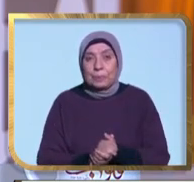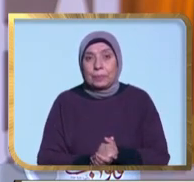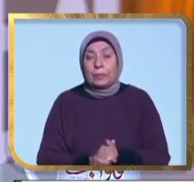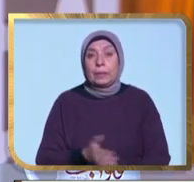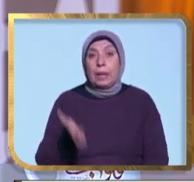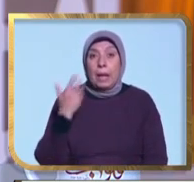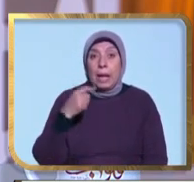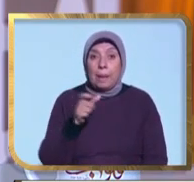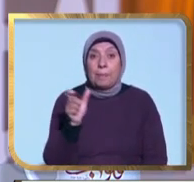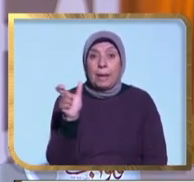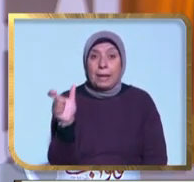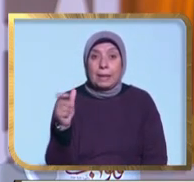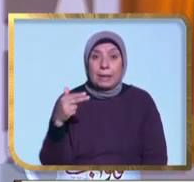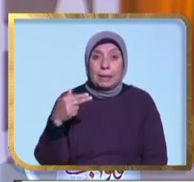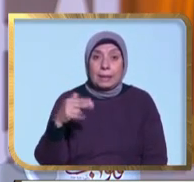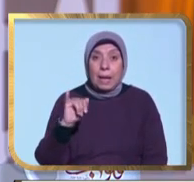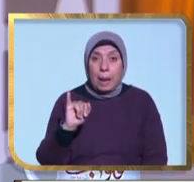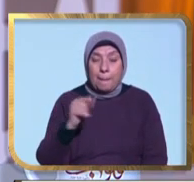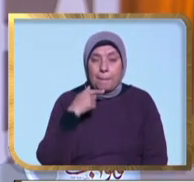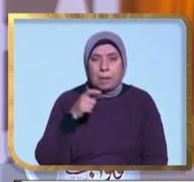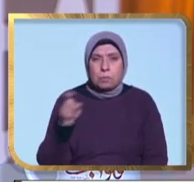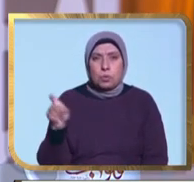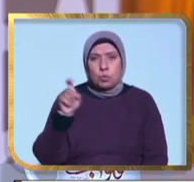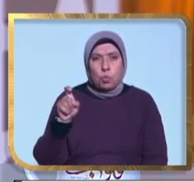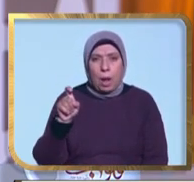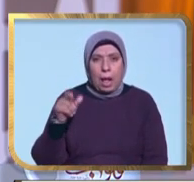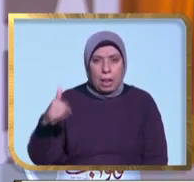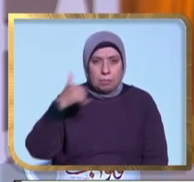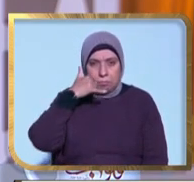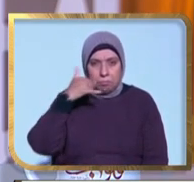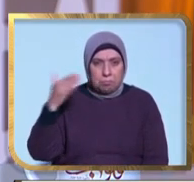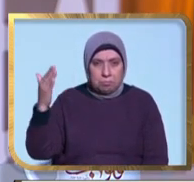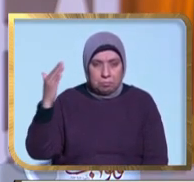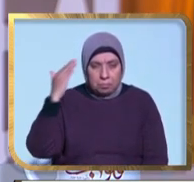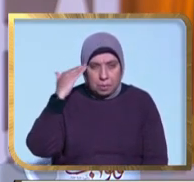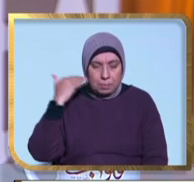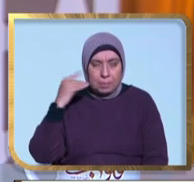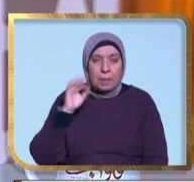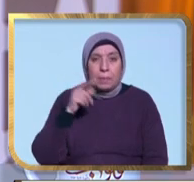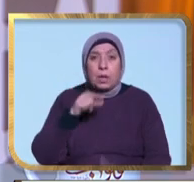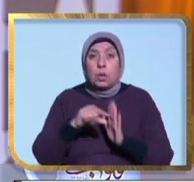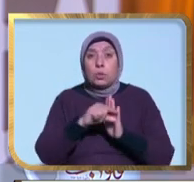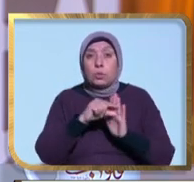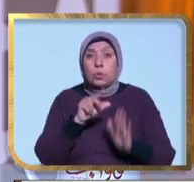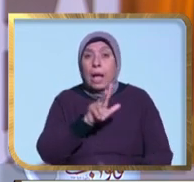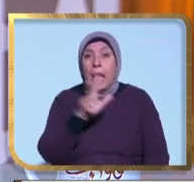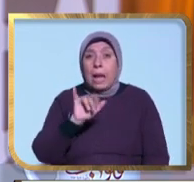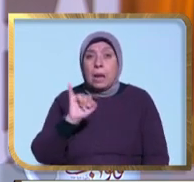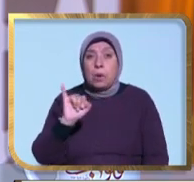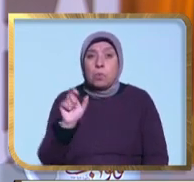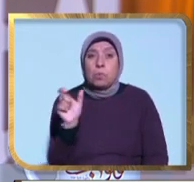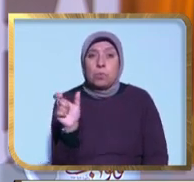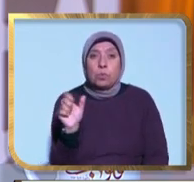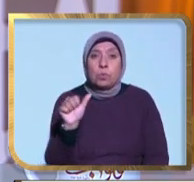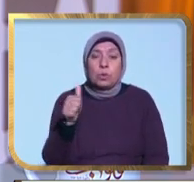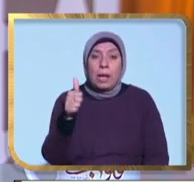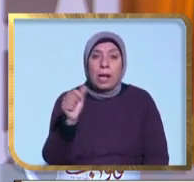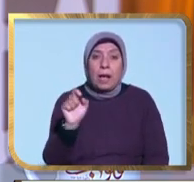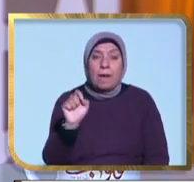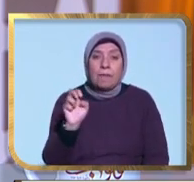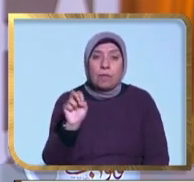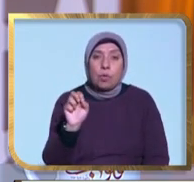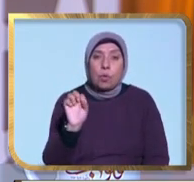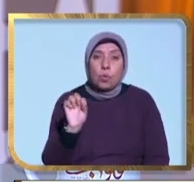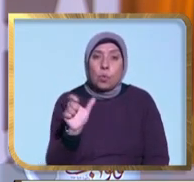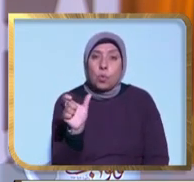استاذه نغم كانت بتسال في سوره المنافقون انه جا في لولا اخرتني الى اجل